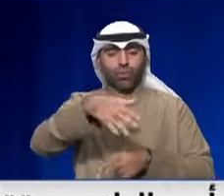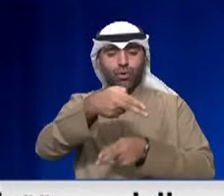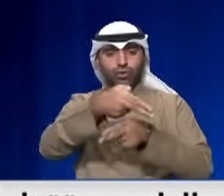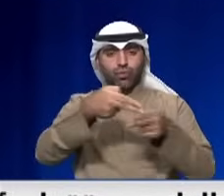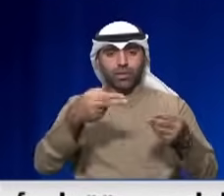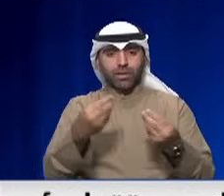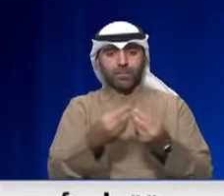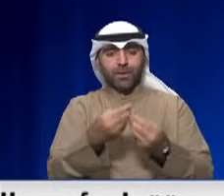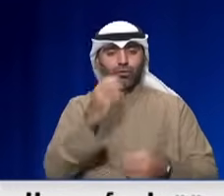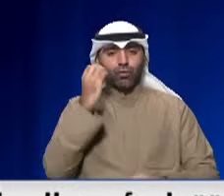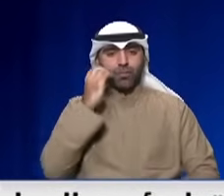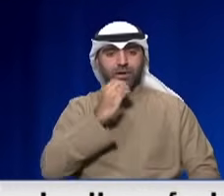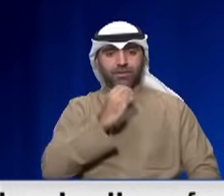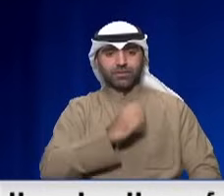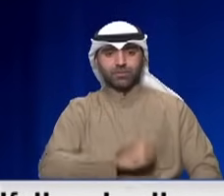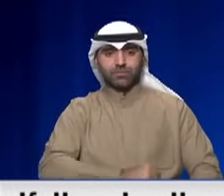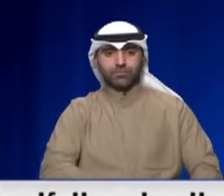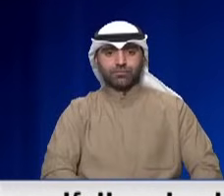موفور